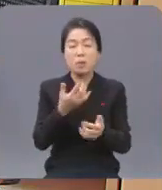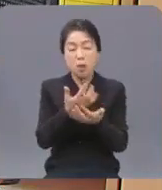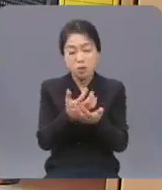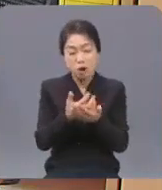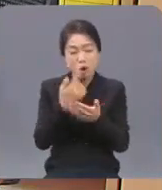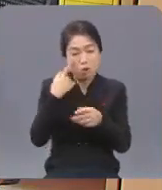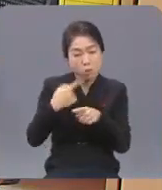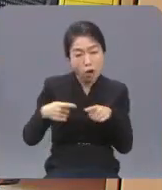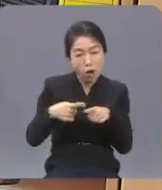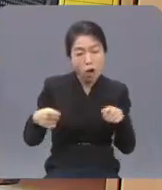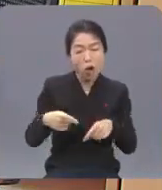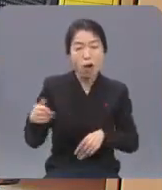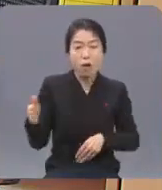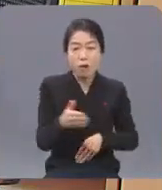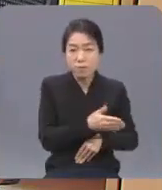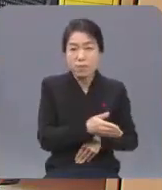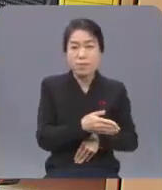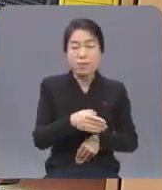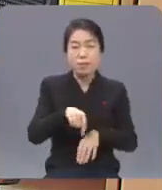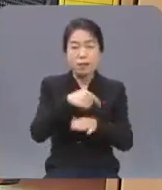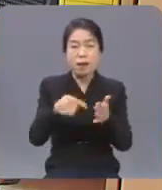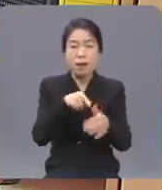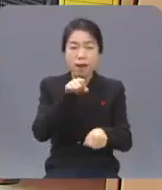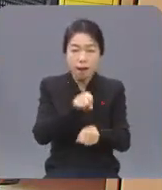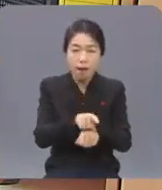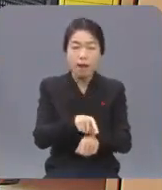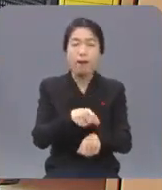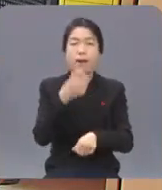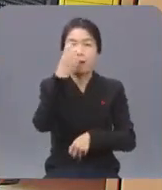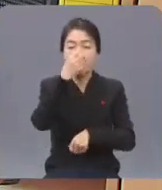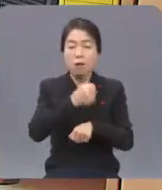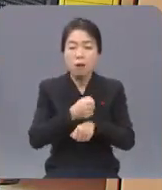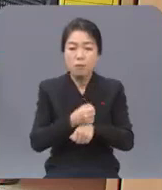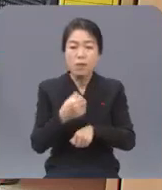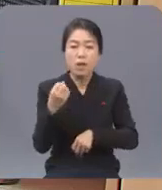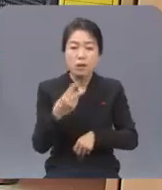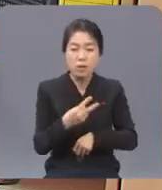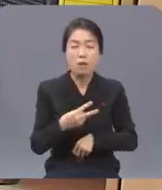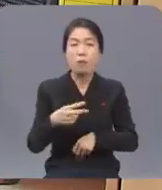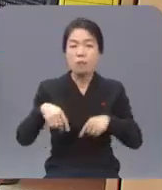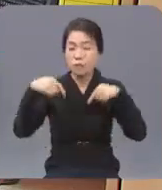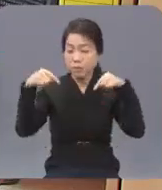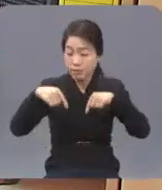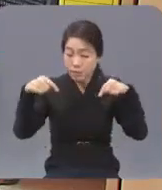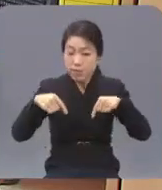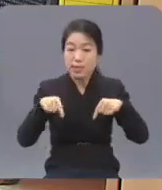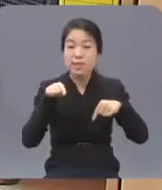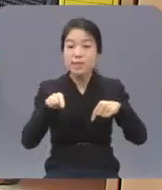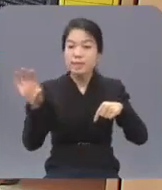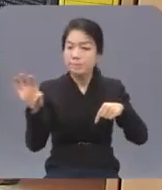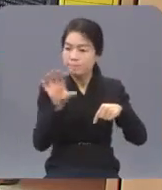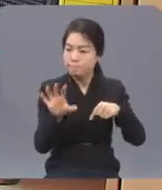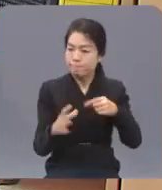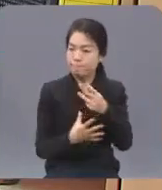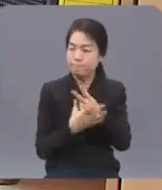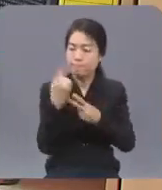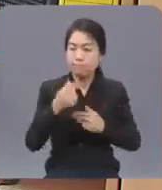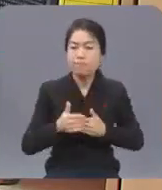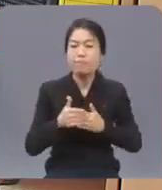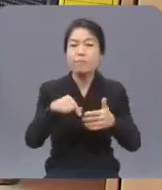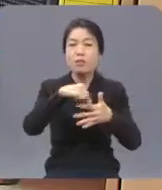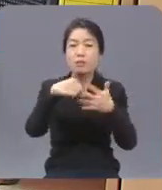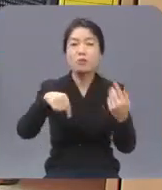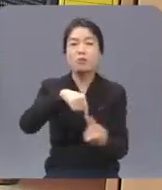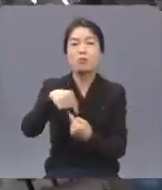전형부터 시작해서 이제 인적성 검사, 그다음에 실제 면접까지 일괄적으로 같이 진행하는 프로그램을 입사